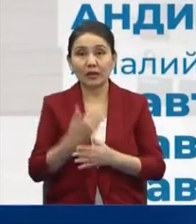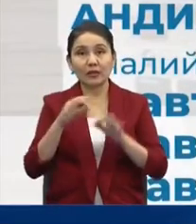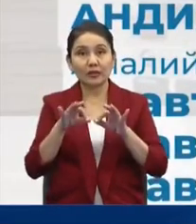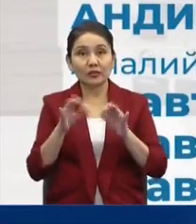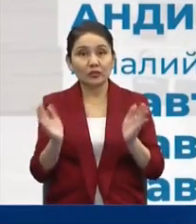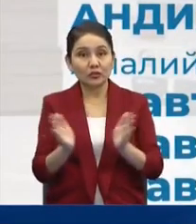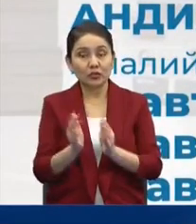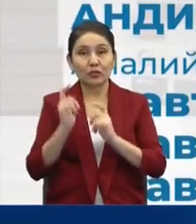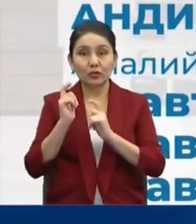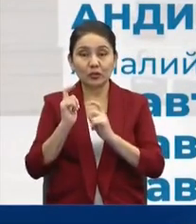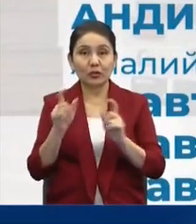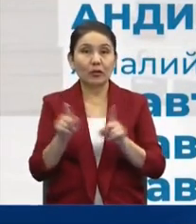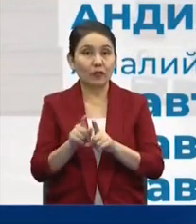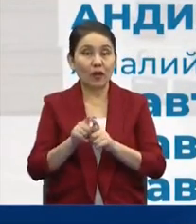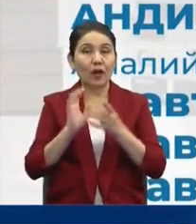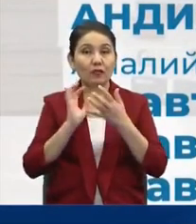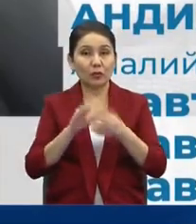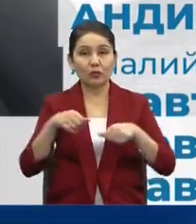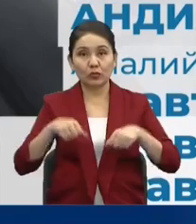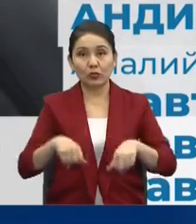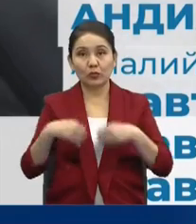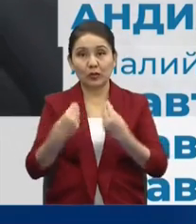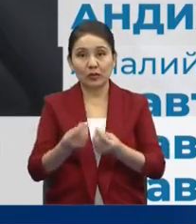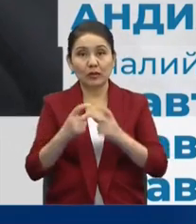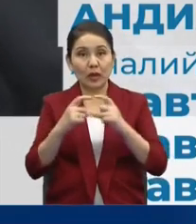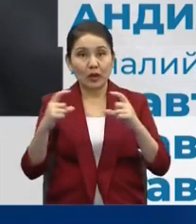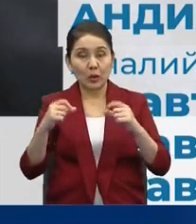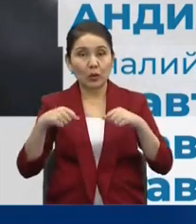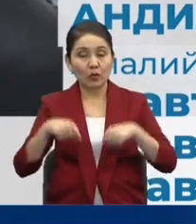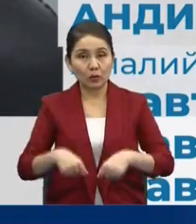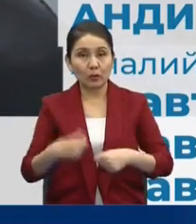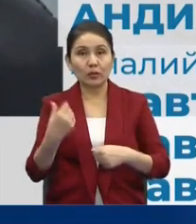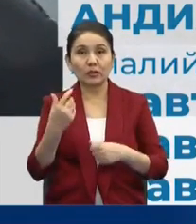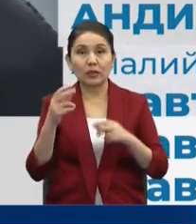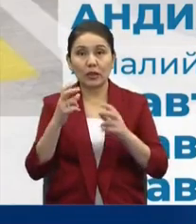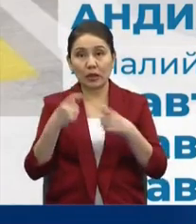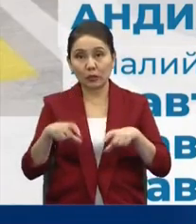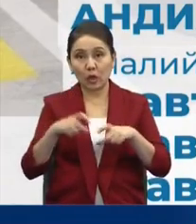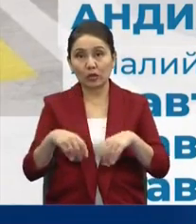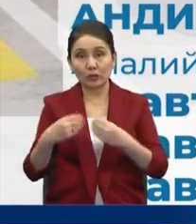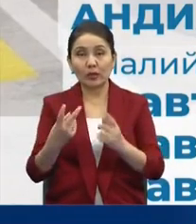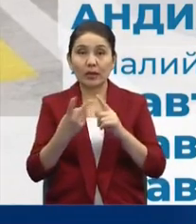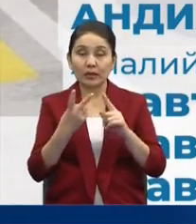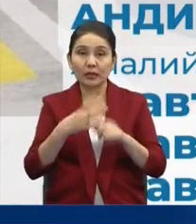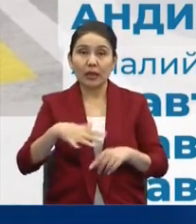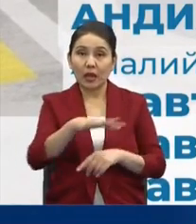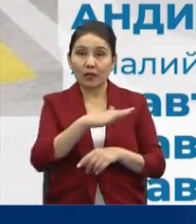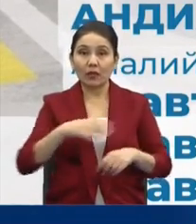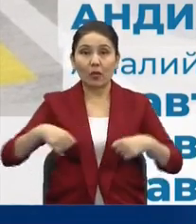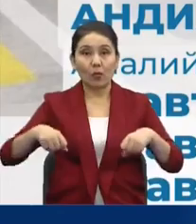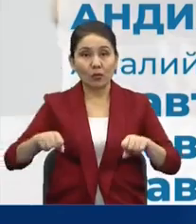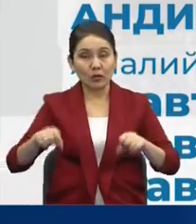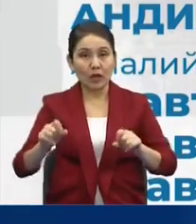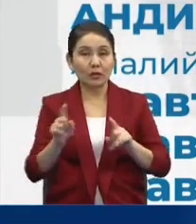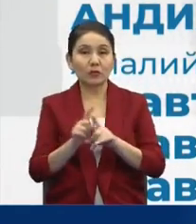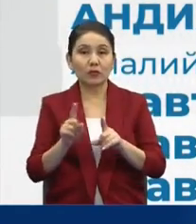yuk mashinasi va avtobusni haydash huquqini beruvchi haydovchilik guvohnomasi uchun imtihon topshirilsa, 2-avtodromda mototransport